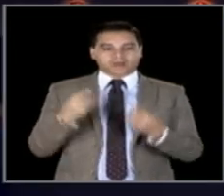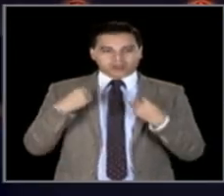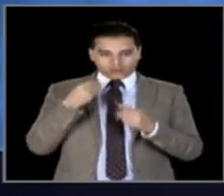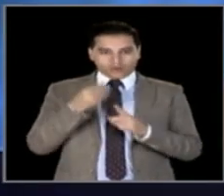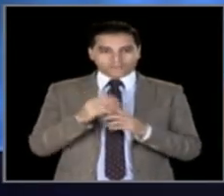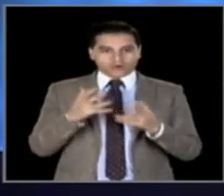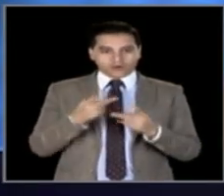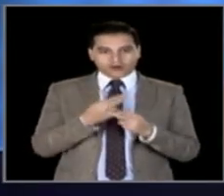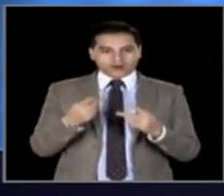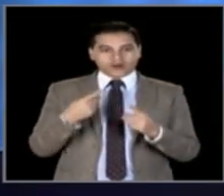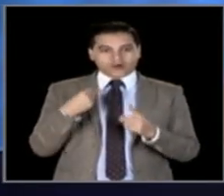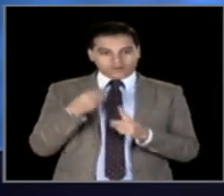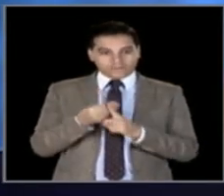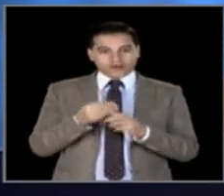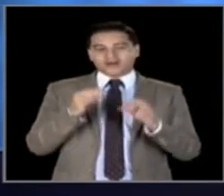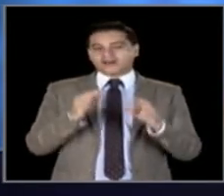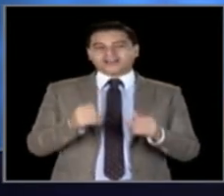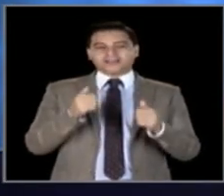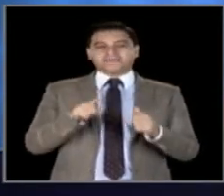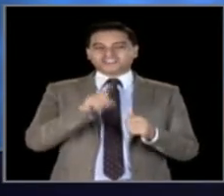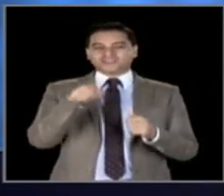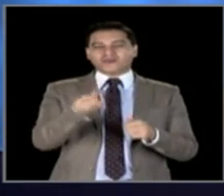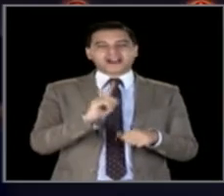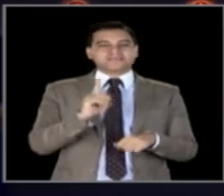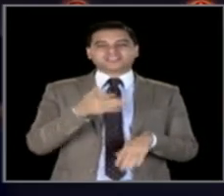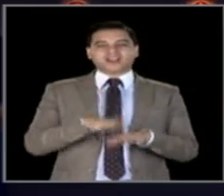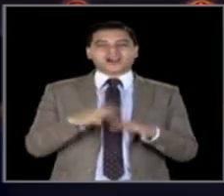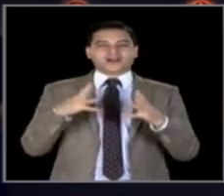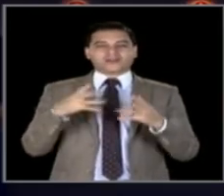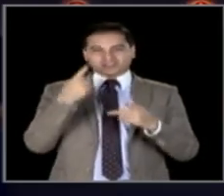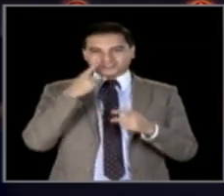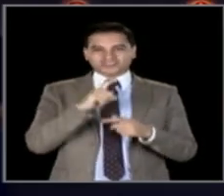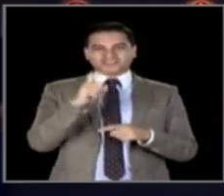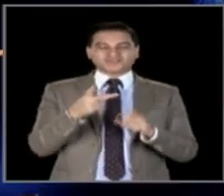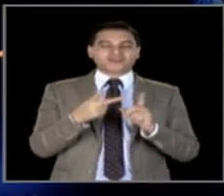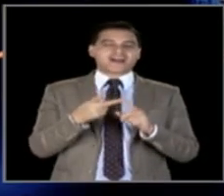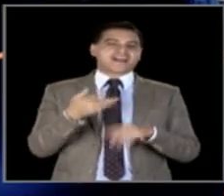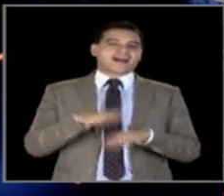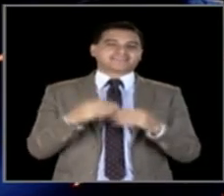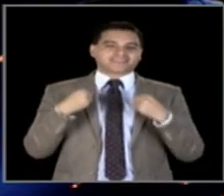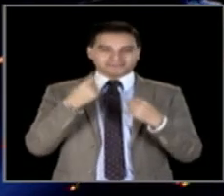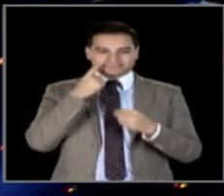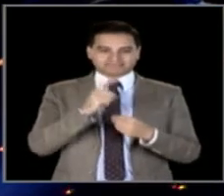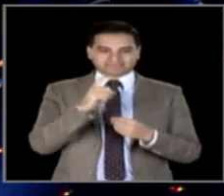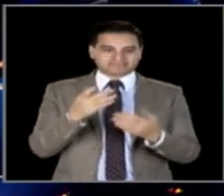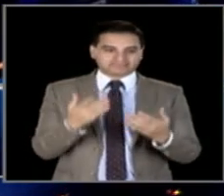الكرة؟ أيوه. بس السؤال مش في الكرة، رياضة. والسؤال هو